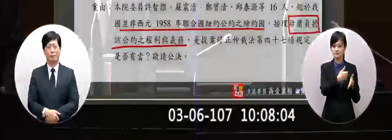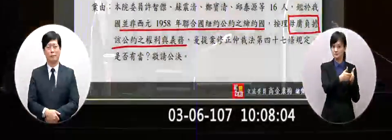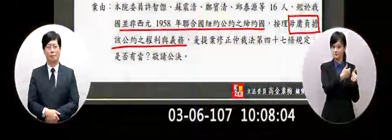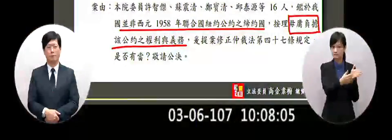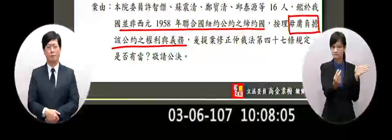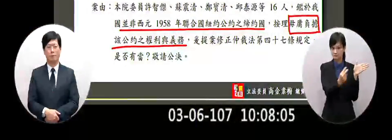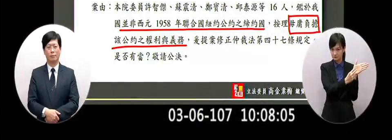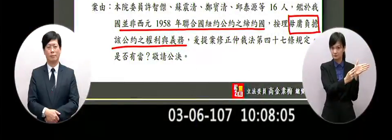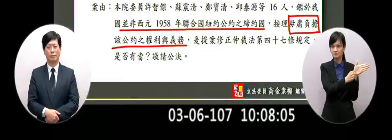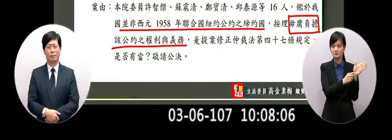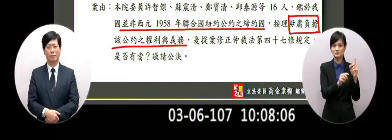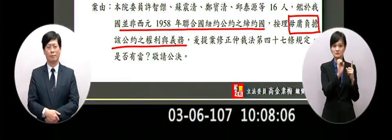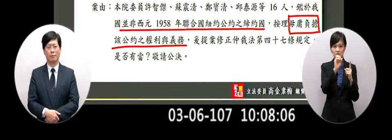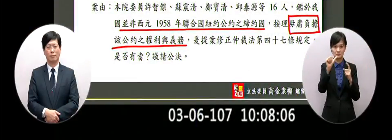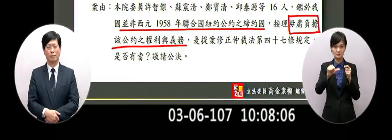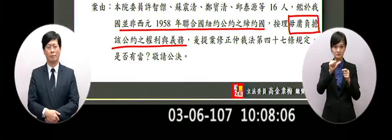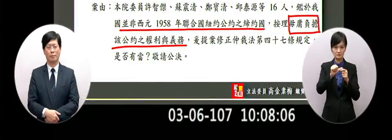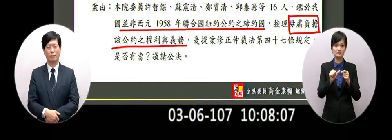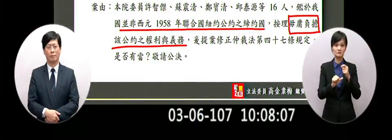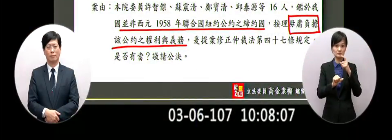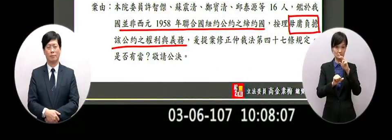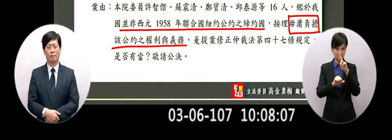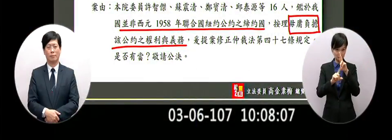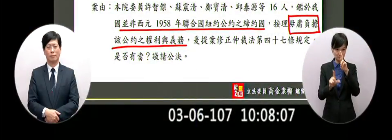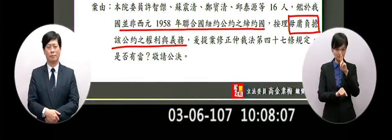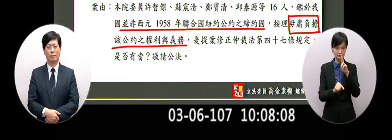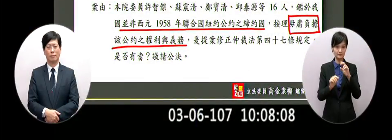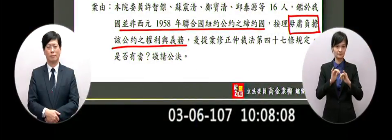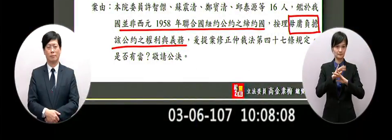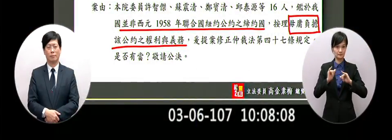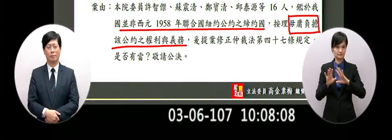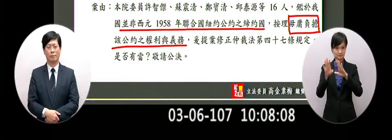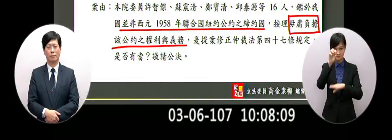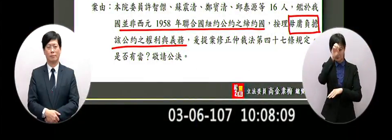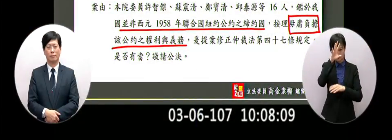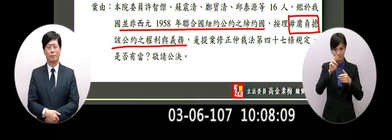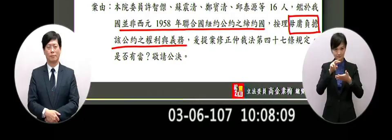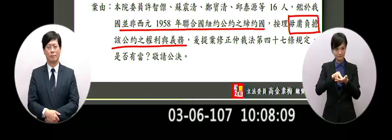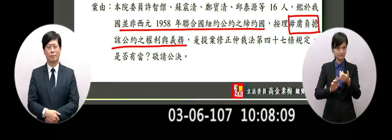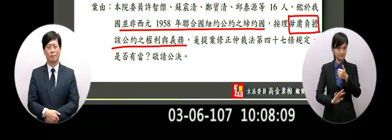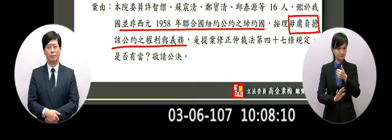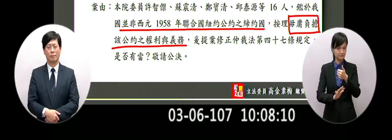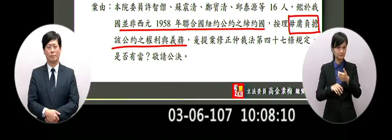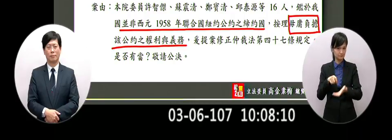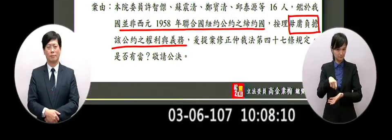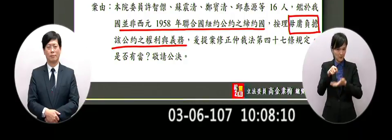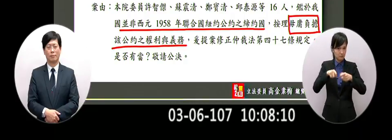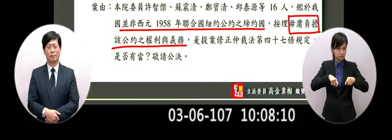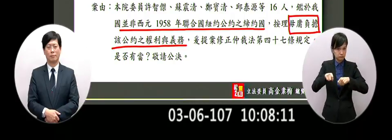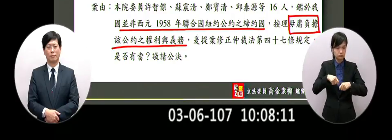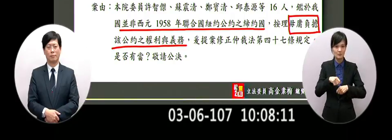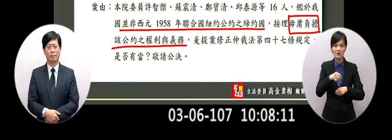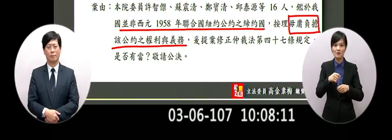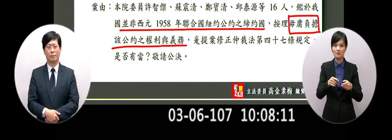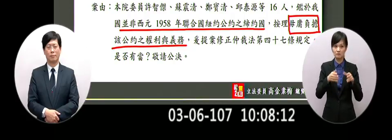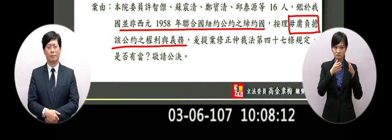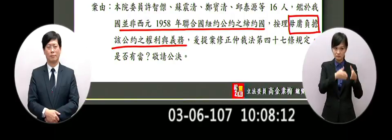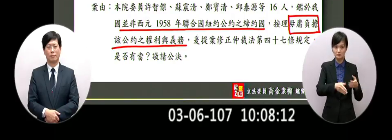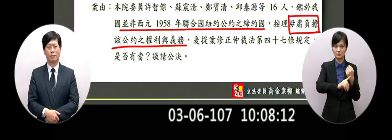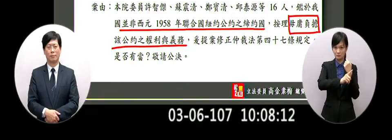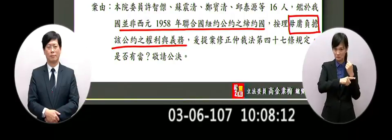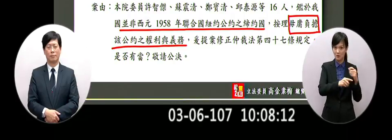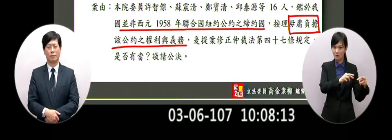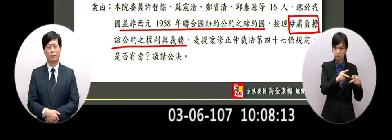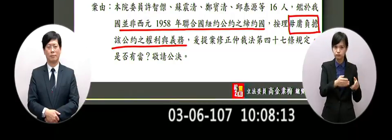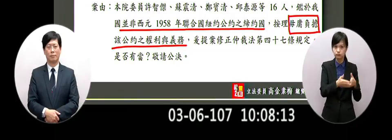是105年12月。民进党的立委已经在提案要修正仲裁法，上面